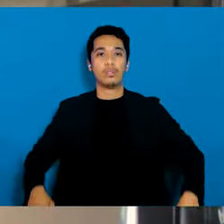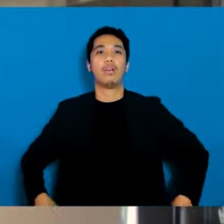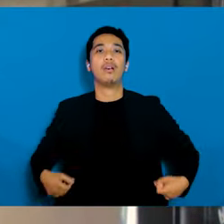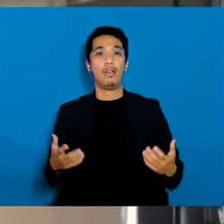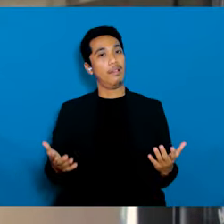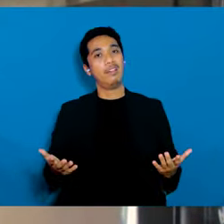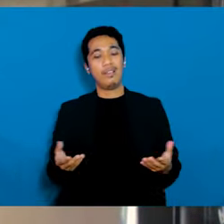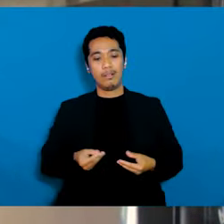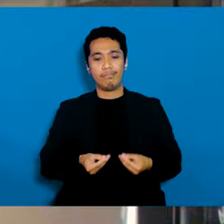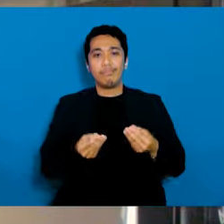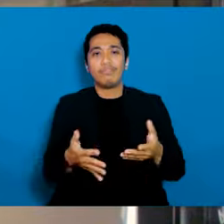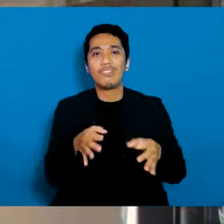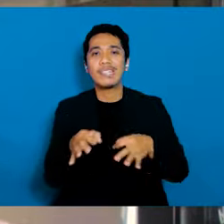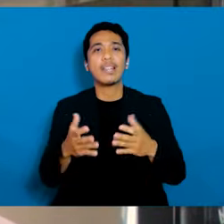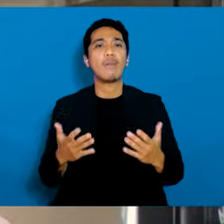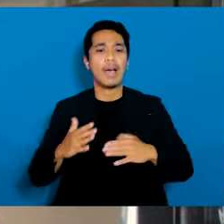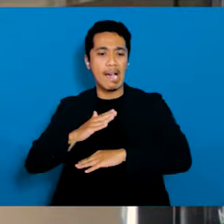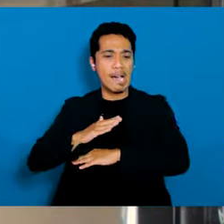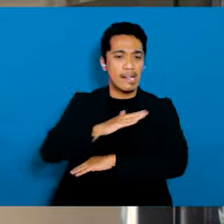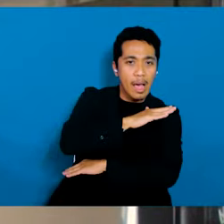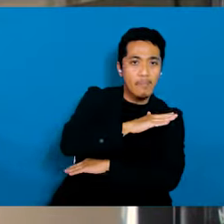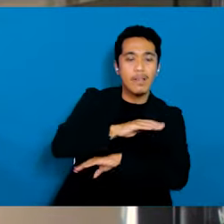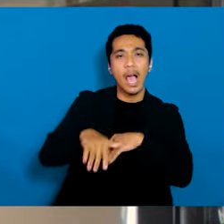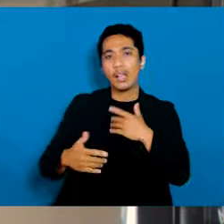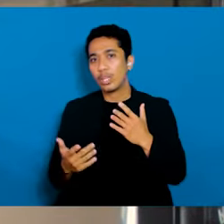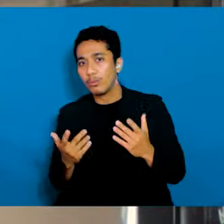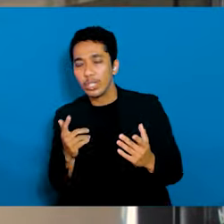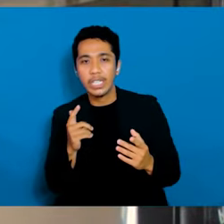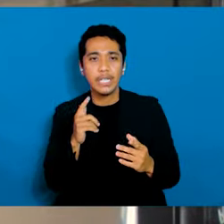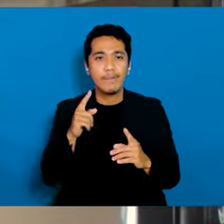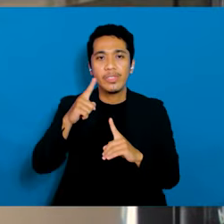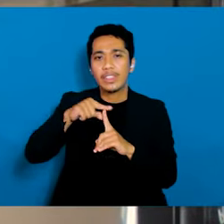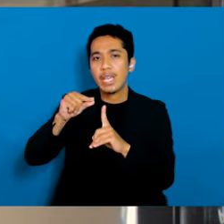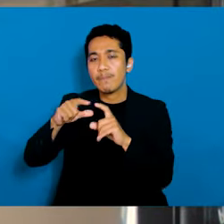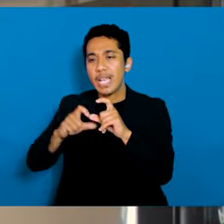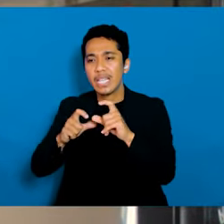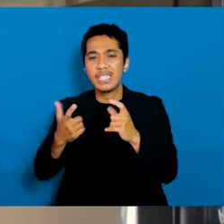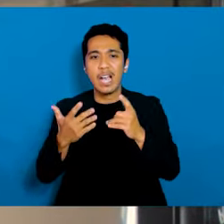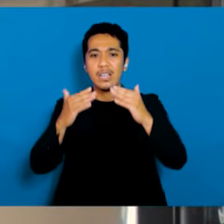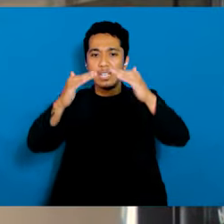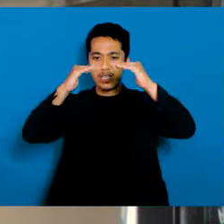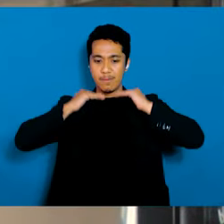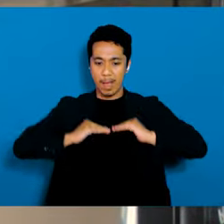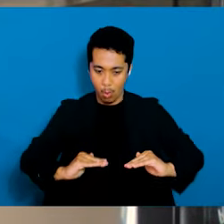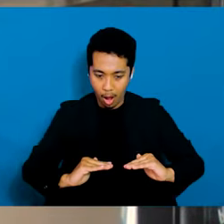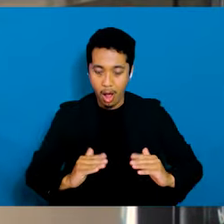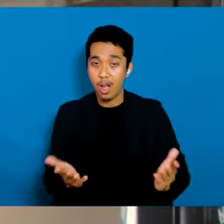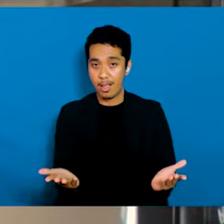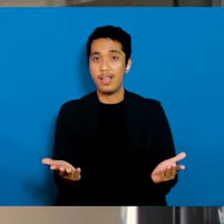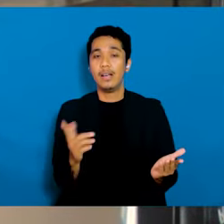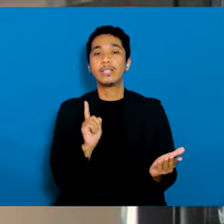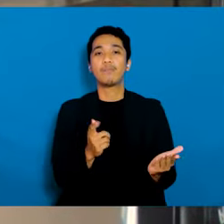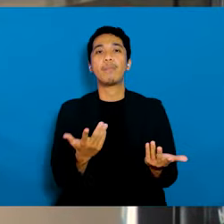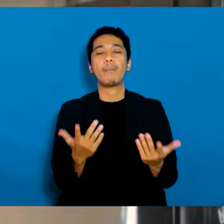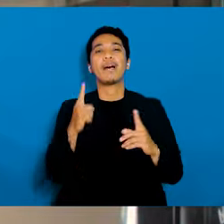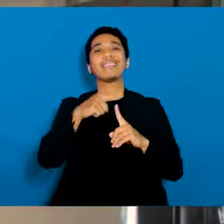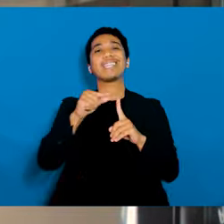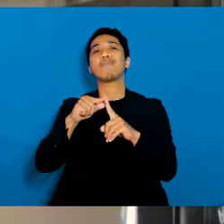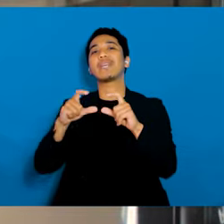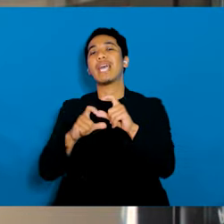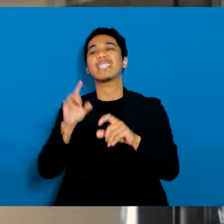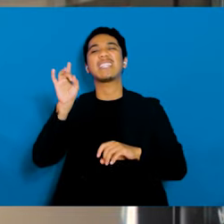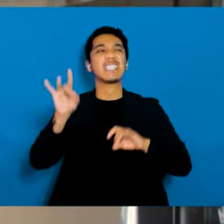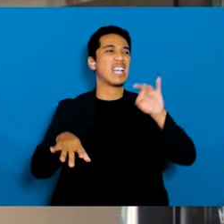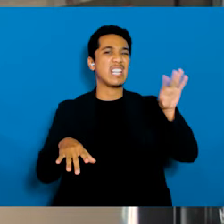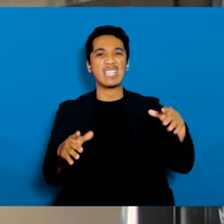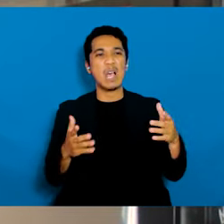itu pengguna kursi roda, harus dikasih apa, ram atau dibuatkan, atau mungkin TPS yang di bawah misalnya, karena